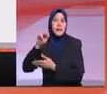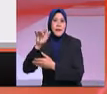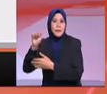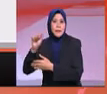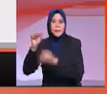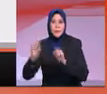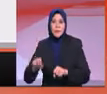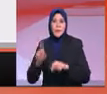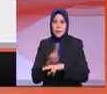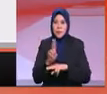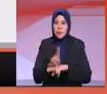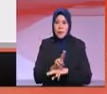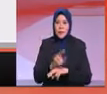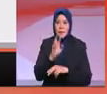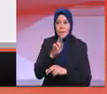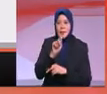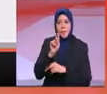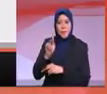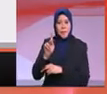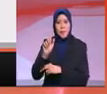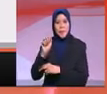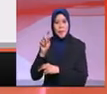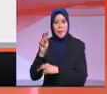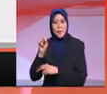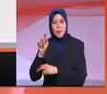boleh melaksanakan RTK antigen.